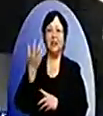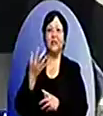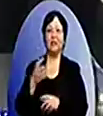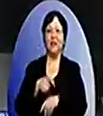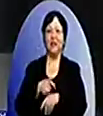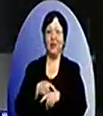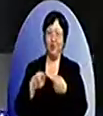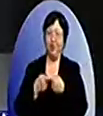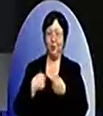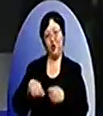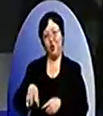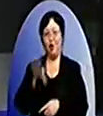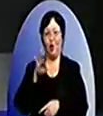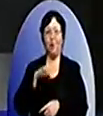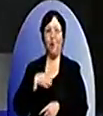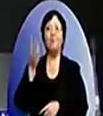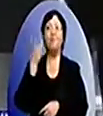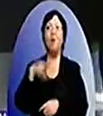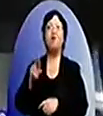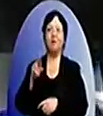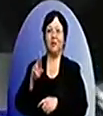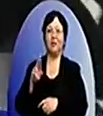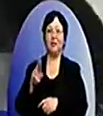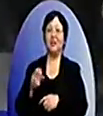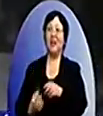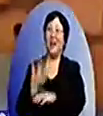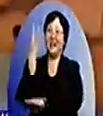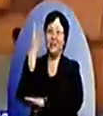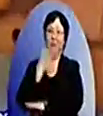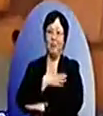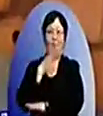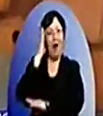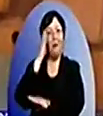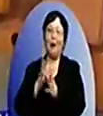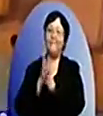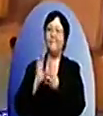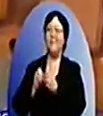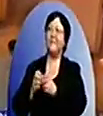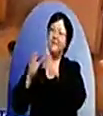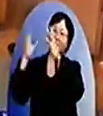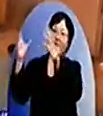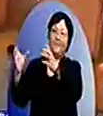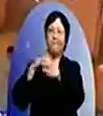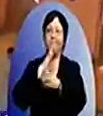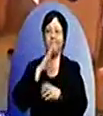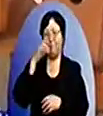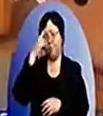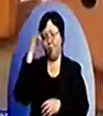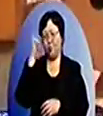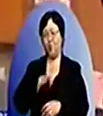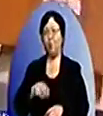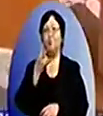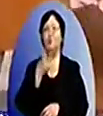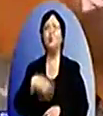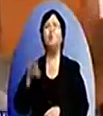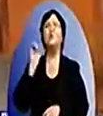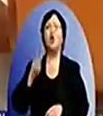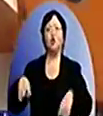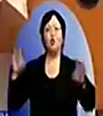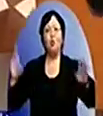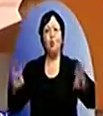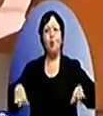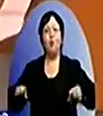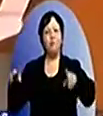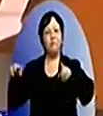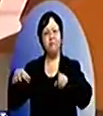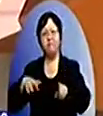мод тэрдэг л да. Тэгээд тэрэн дээрээ тавь гэж бодож байна. Авто гацаг. Монгол орн бол нүүдлийн шуудын үлгийн нутаг. Тиймээс гадны жуулчид